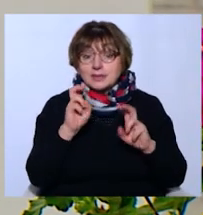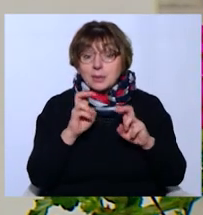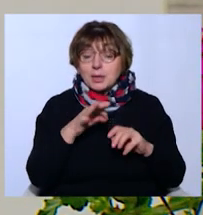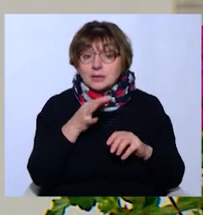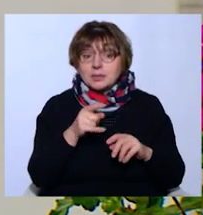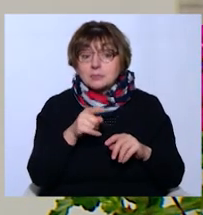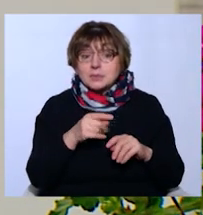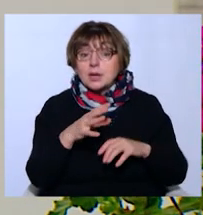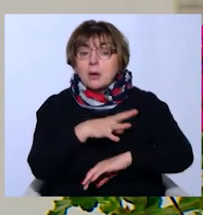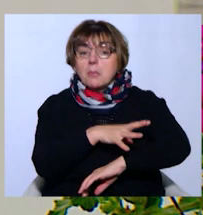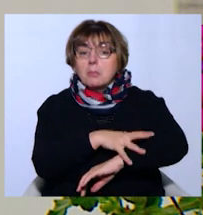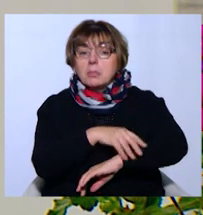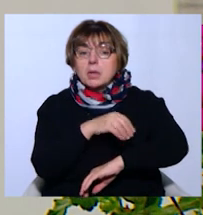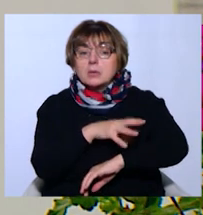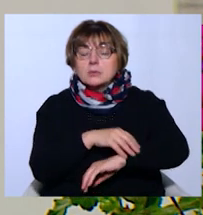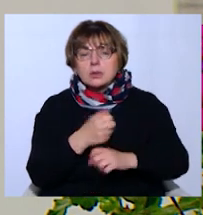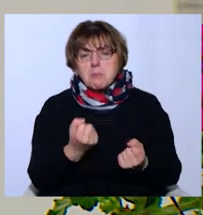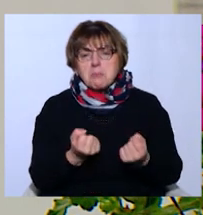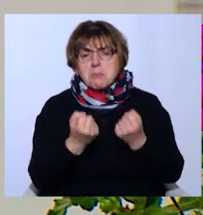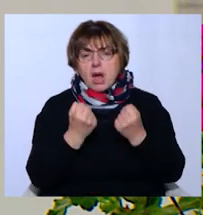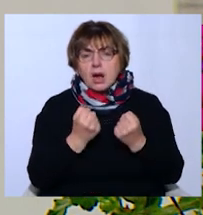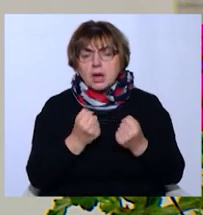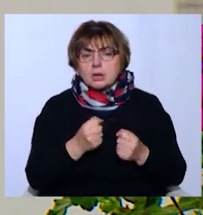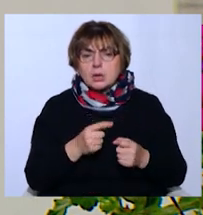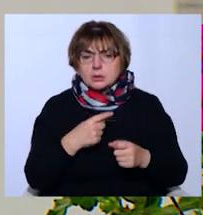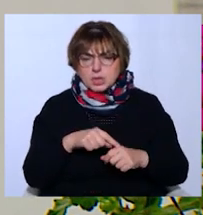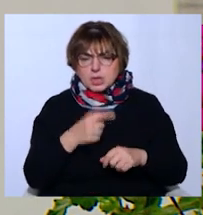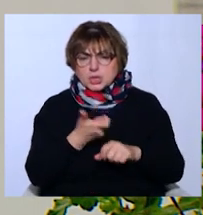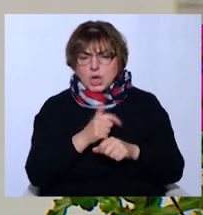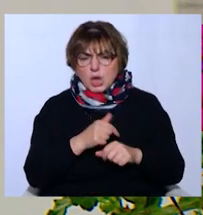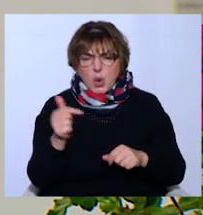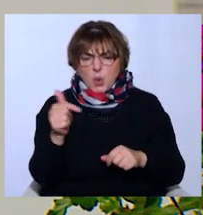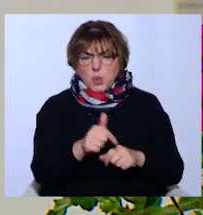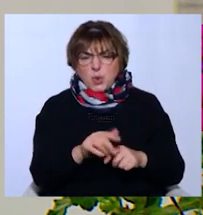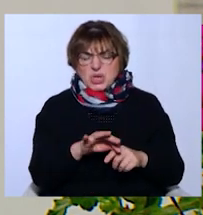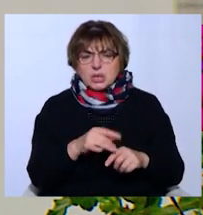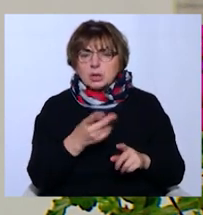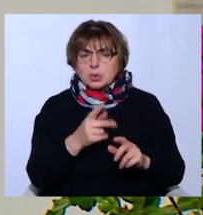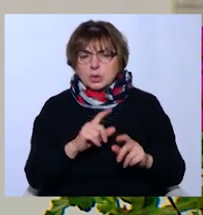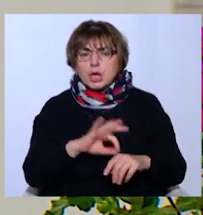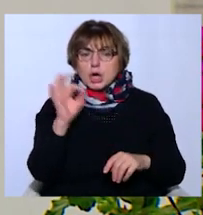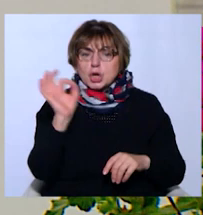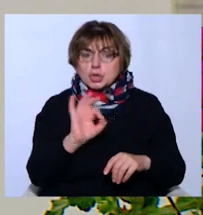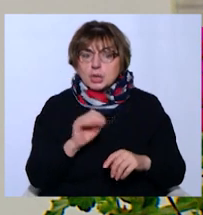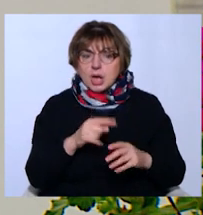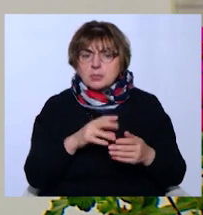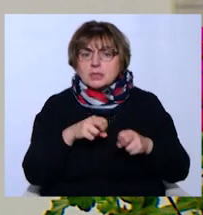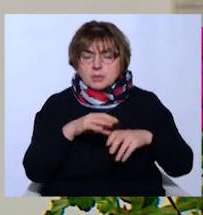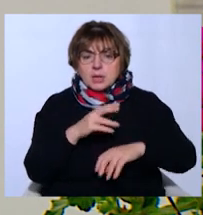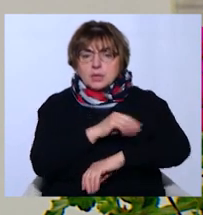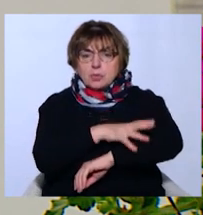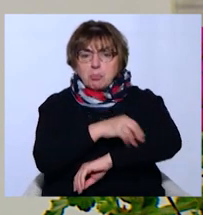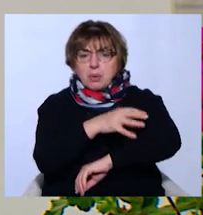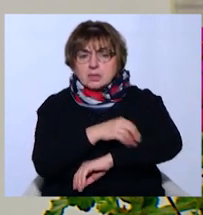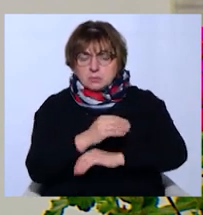დაკავშირებით. მისი ბეწვი არის ძალიან მაგარი და უხეში და ხშირი და ამავდროულად დატკეპნილია